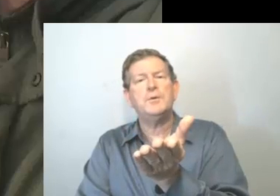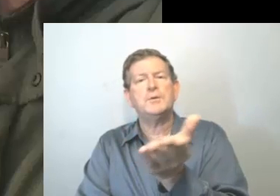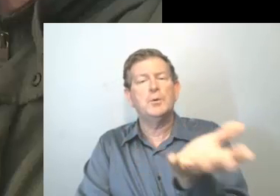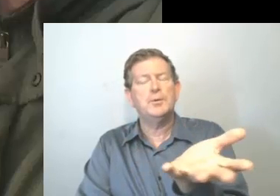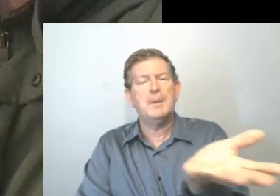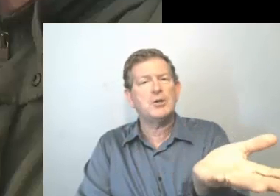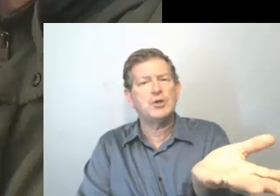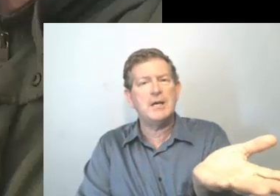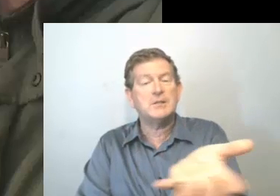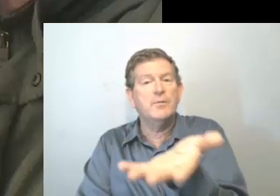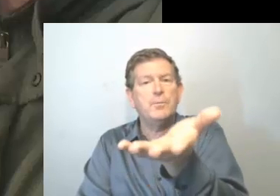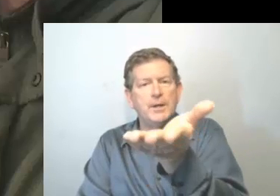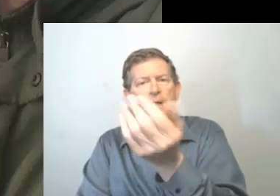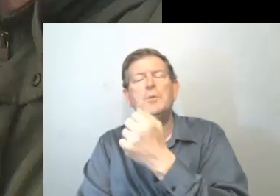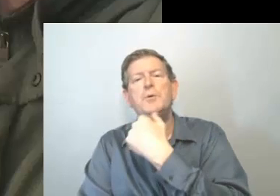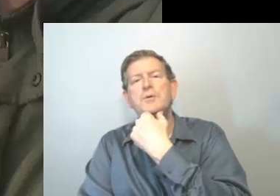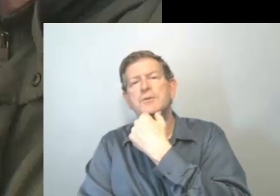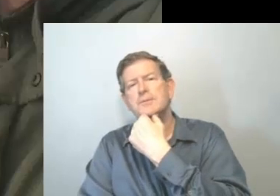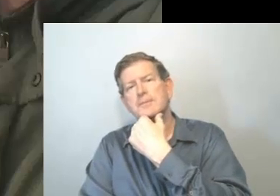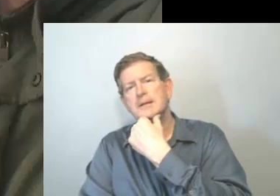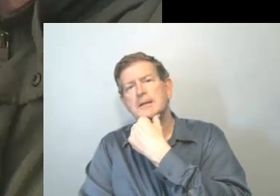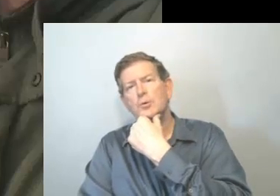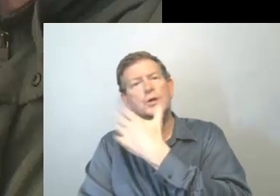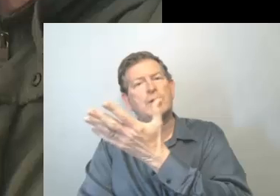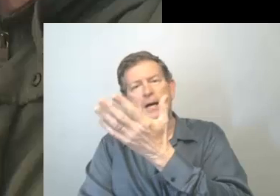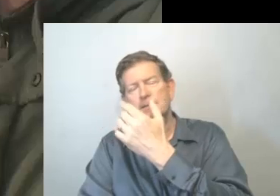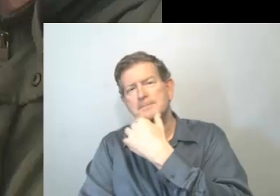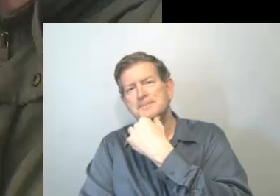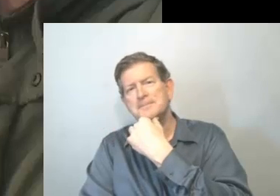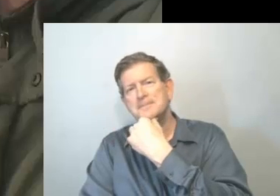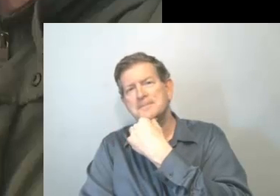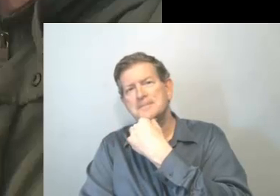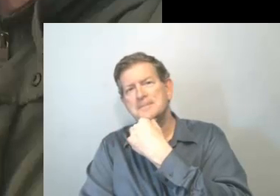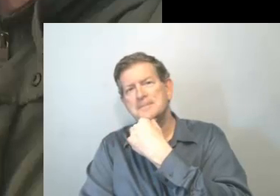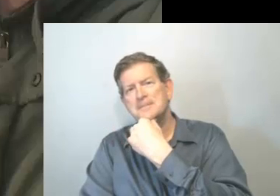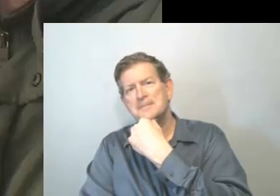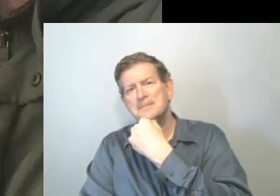Prenez-vous le bus au lieu de marcher? Est-ce que vous prenez le bus ou le train?